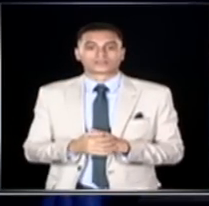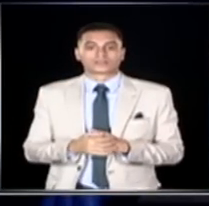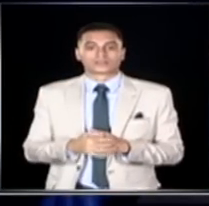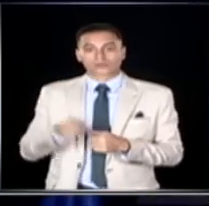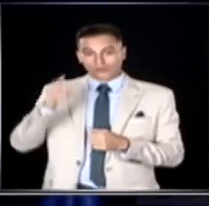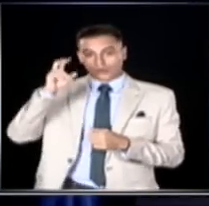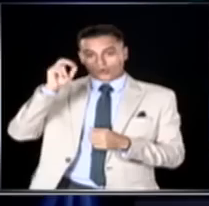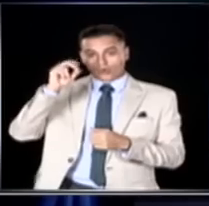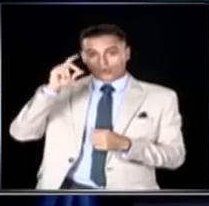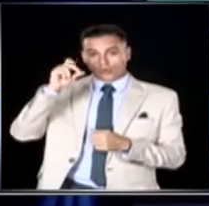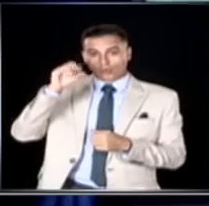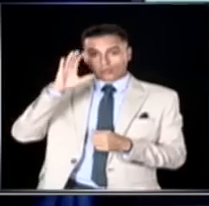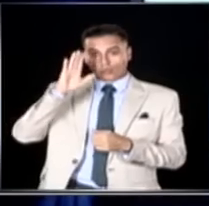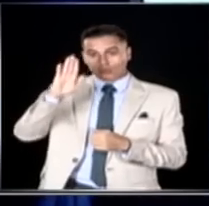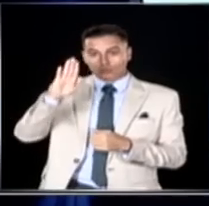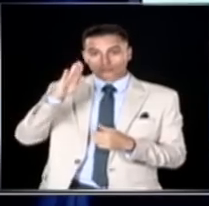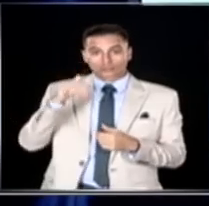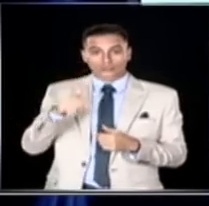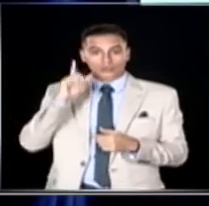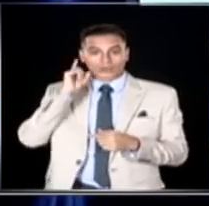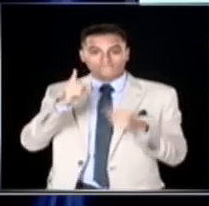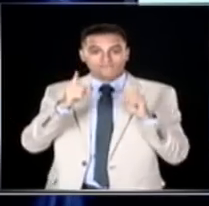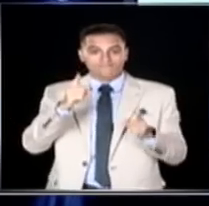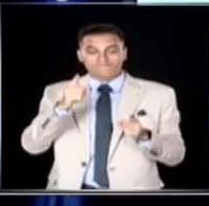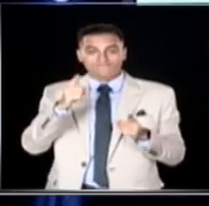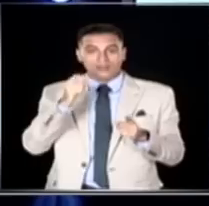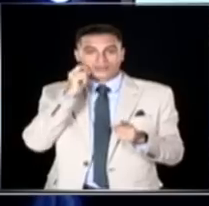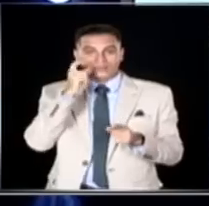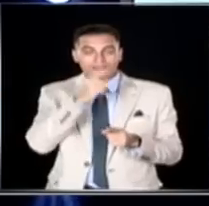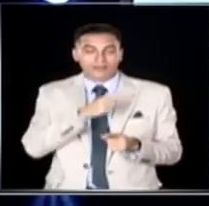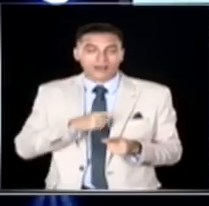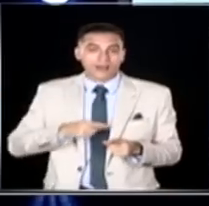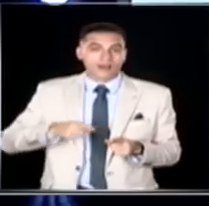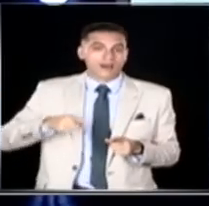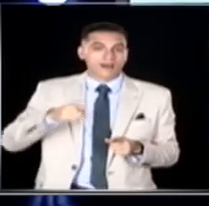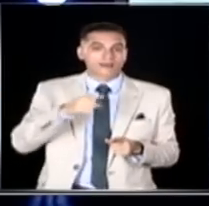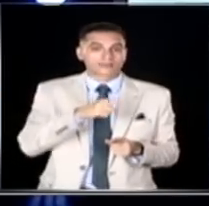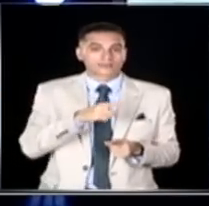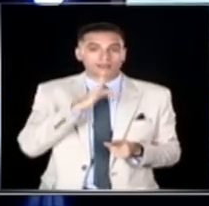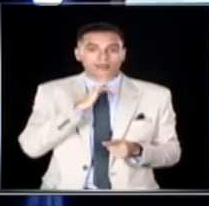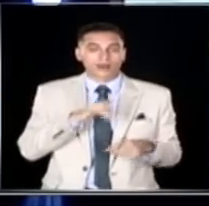قطز أمر بجمع الضرائب من الرعية لتجهيز الجيش.